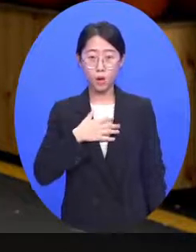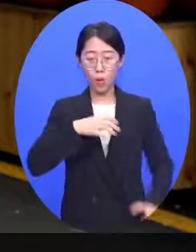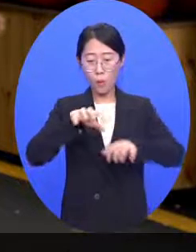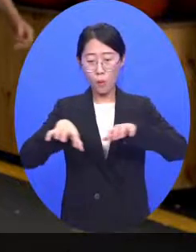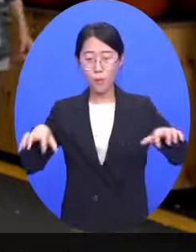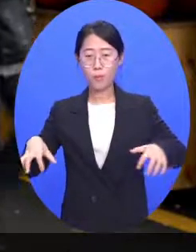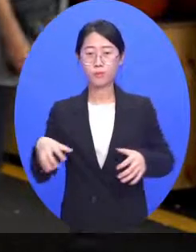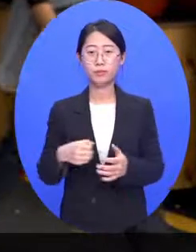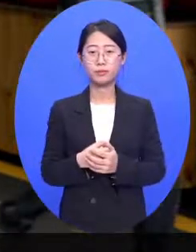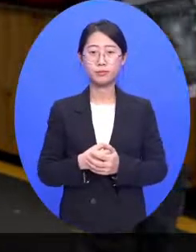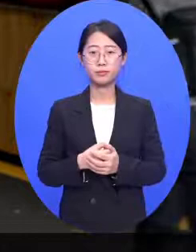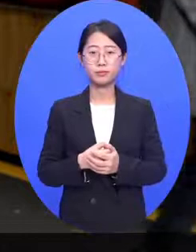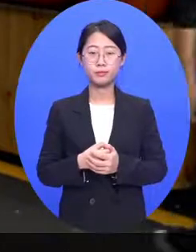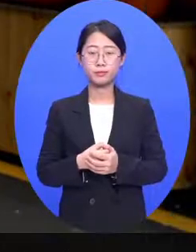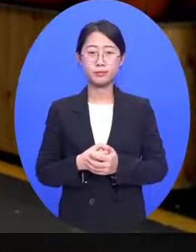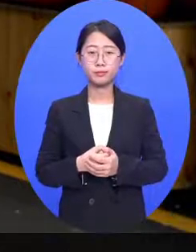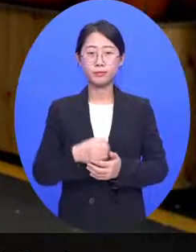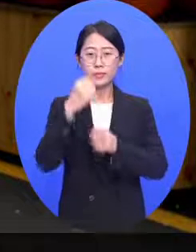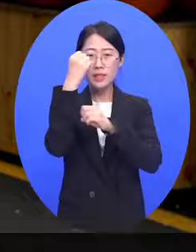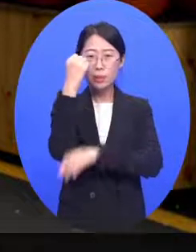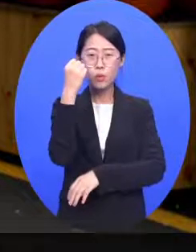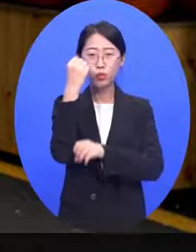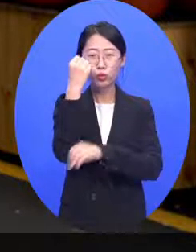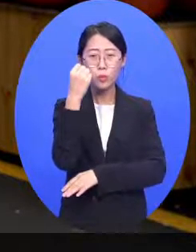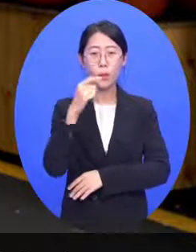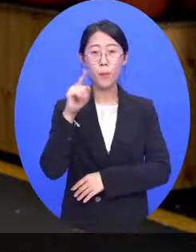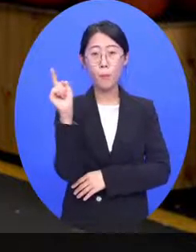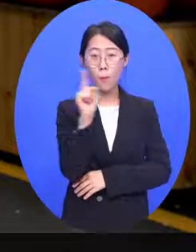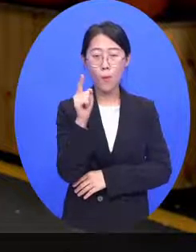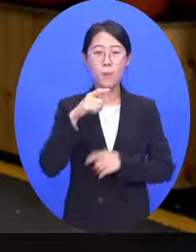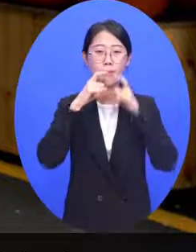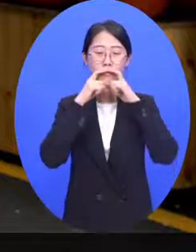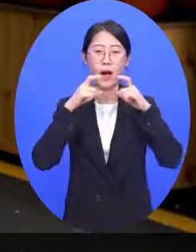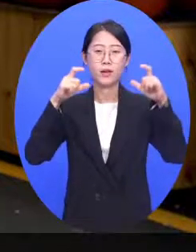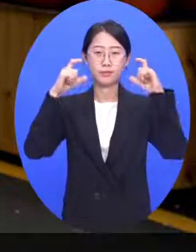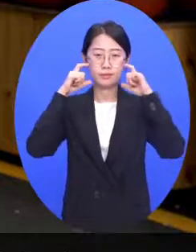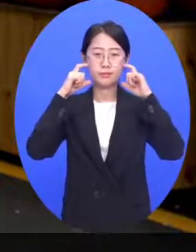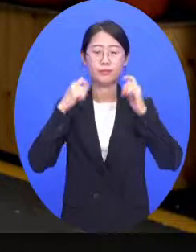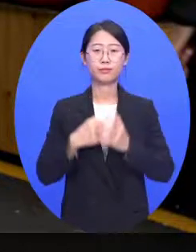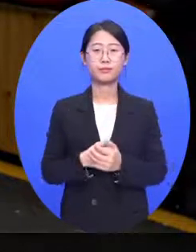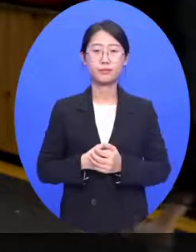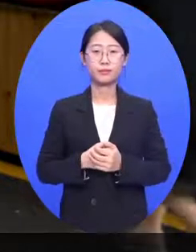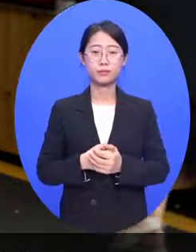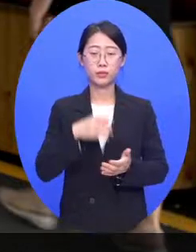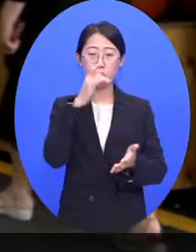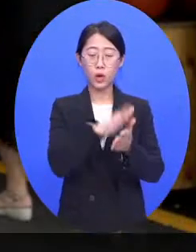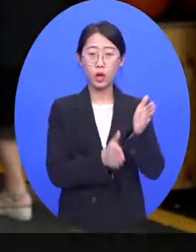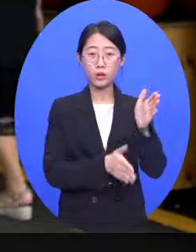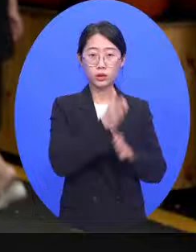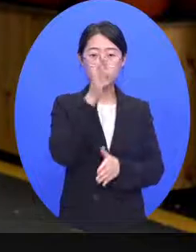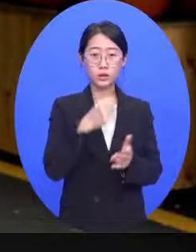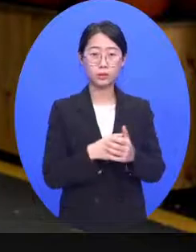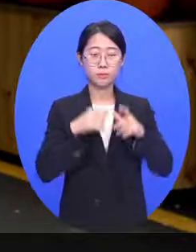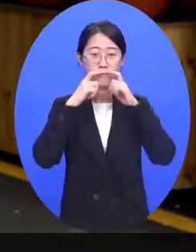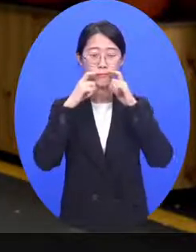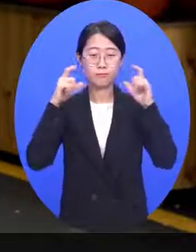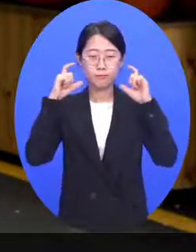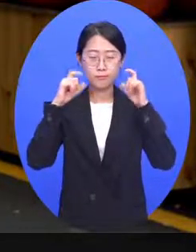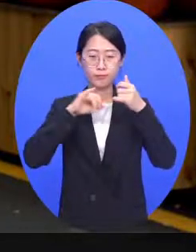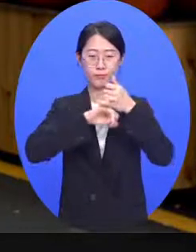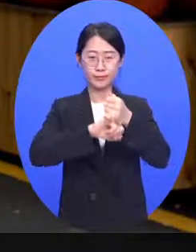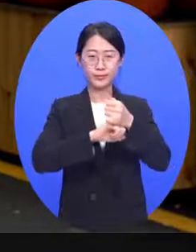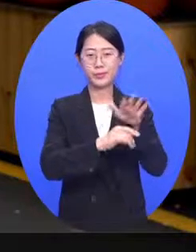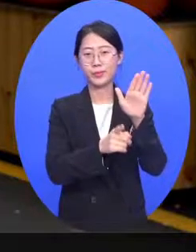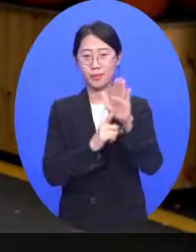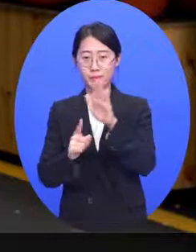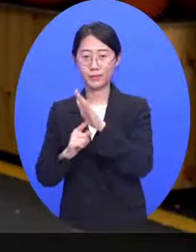코로나19로부터 나와 이웃, 지역 공동체를 지키는 가장 기본 중의 기본이 바로 마스크 착용이죠. 천안시가 마스크 착용